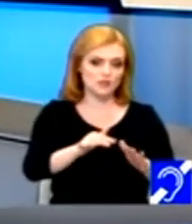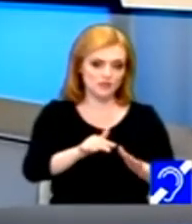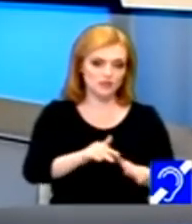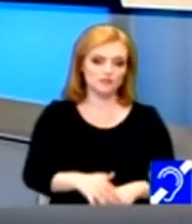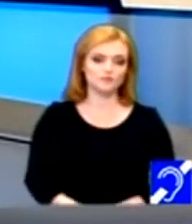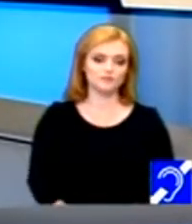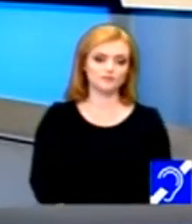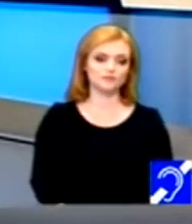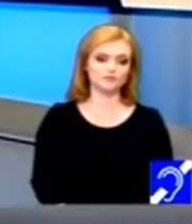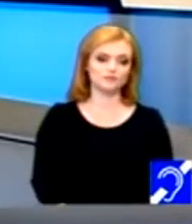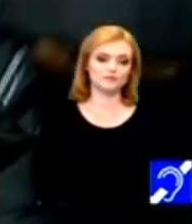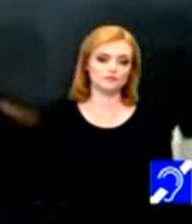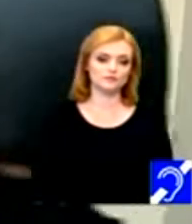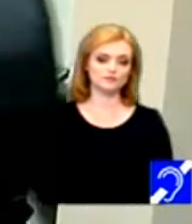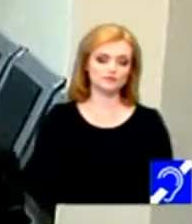pe seama lui.